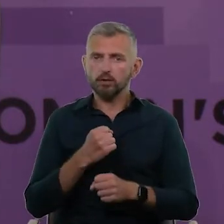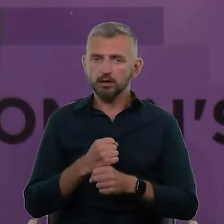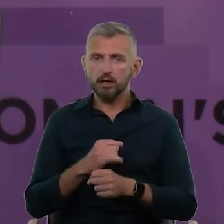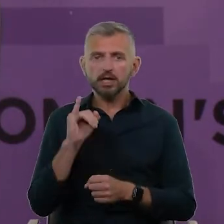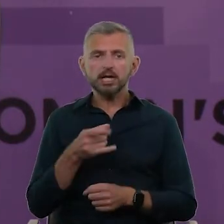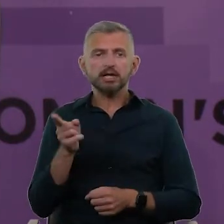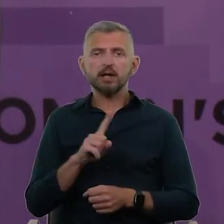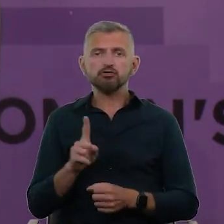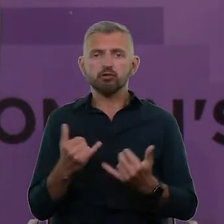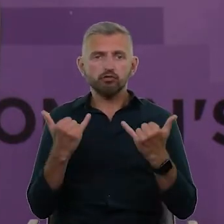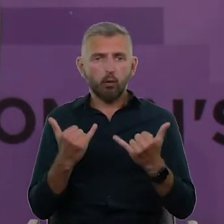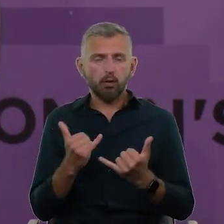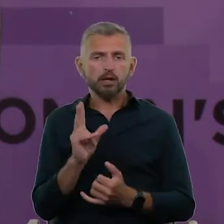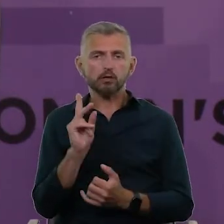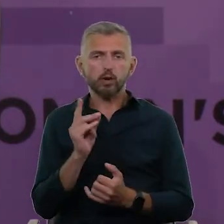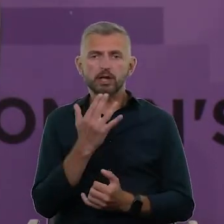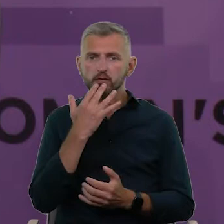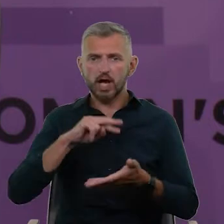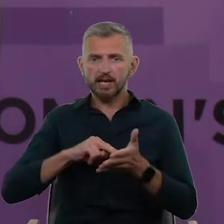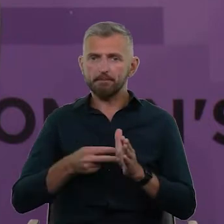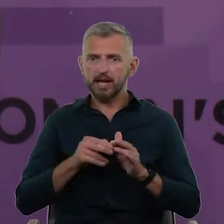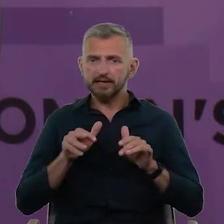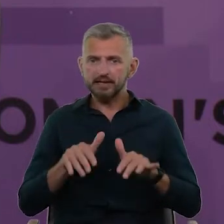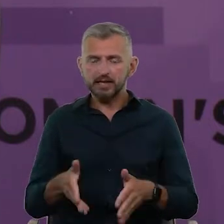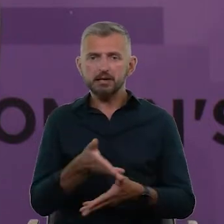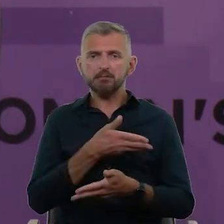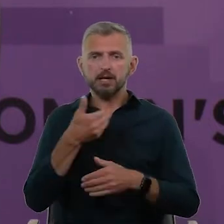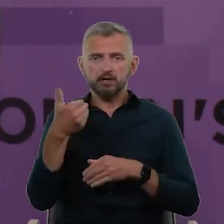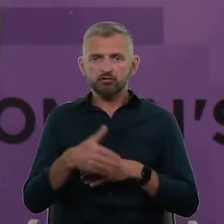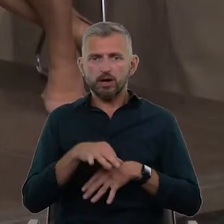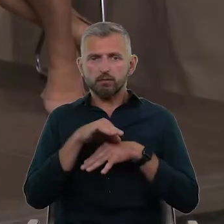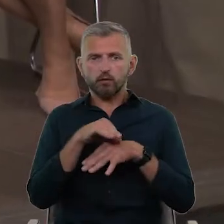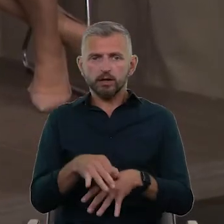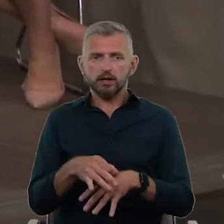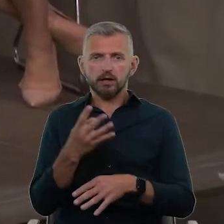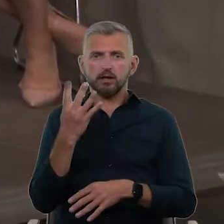І те, що сьогодні другий національний план дій, ми вже провели 4